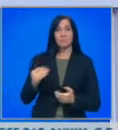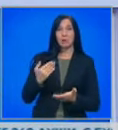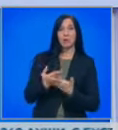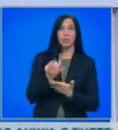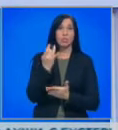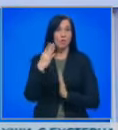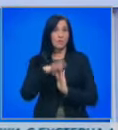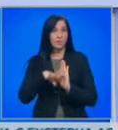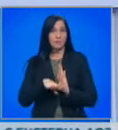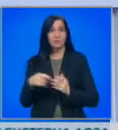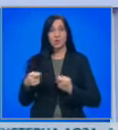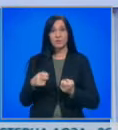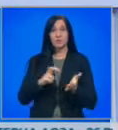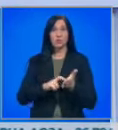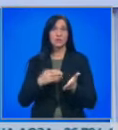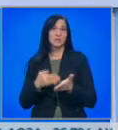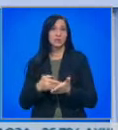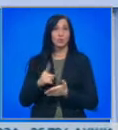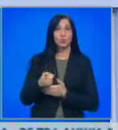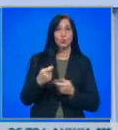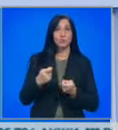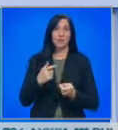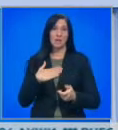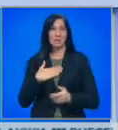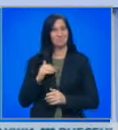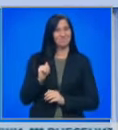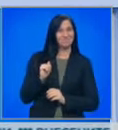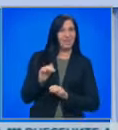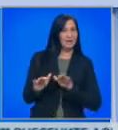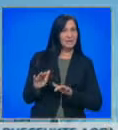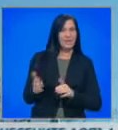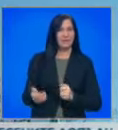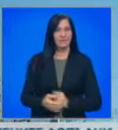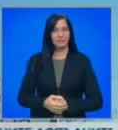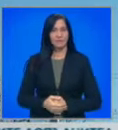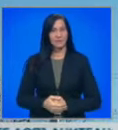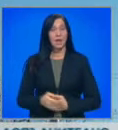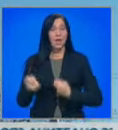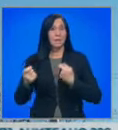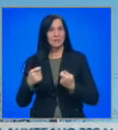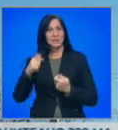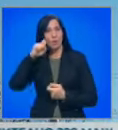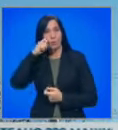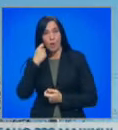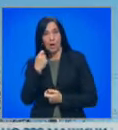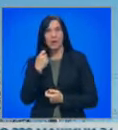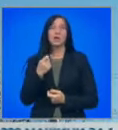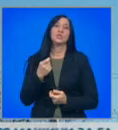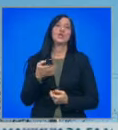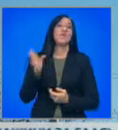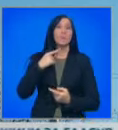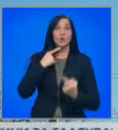за търговия с ток, срещу които бизнесът има резерви. Повече от Николай Минков. Бизнесът се оплака, че въпреки